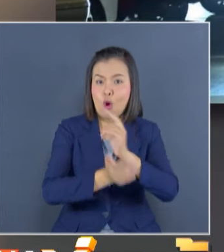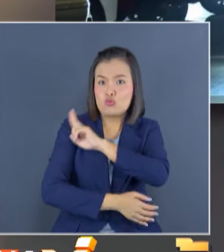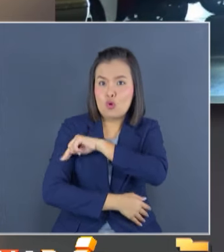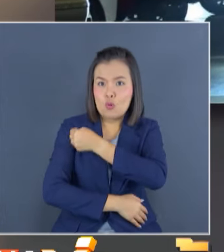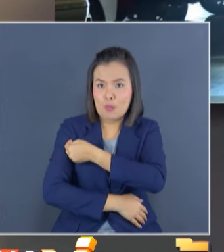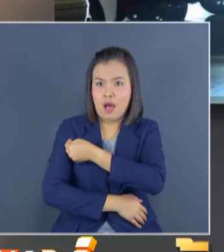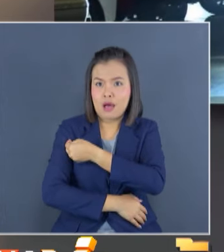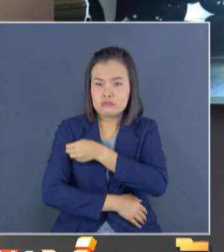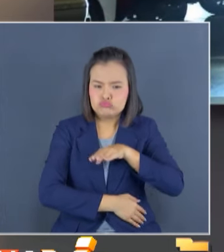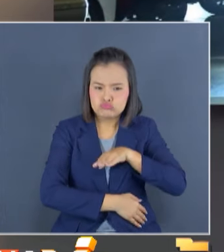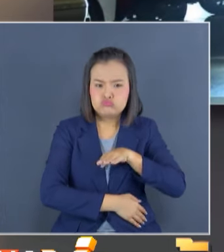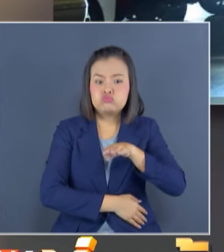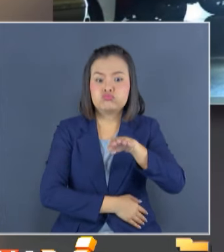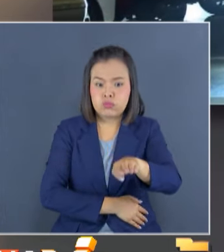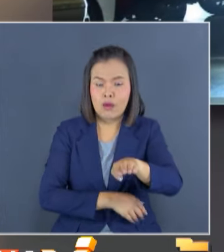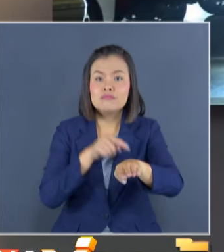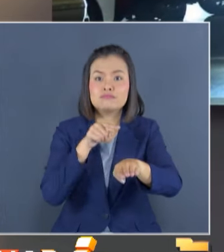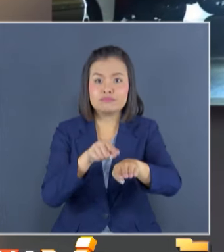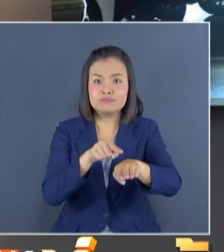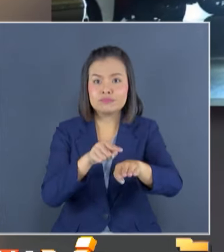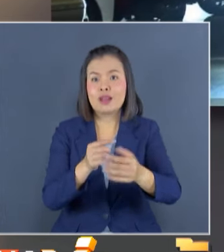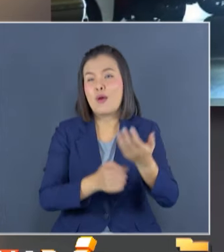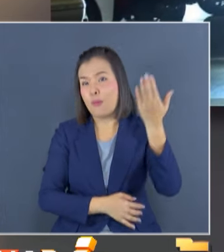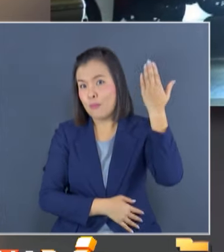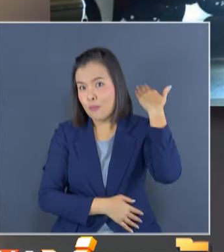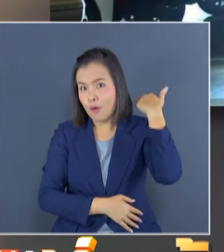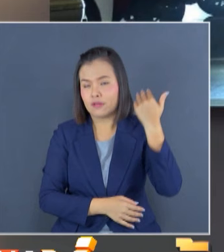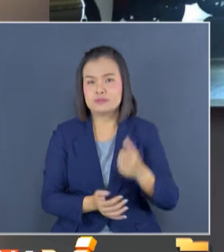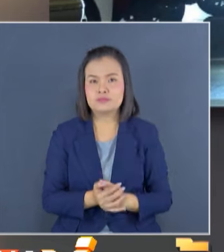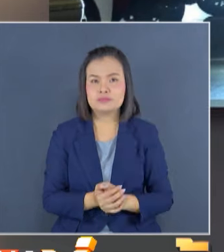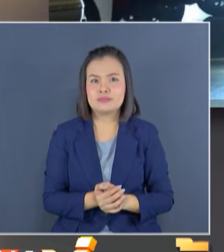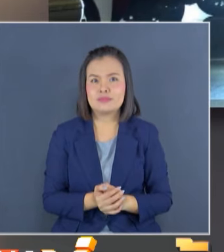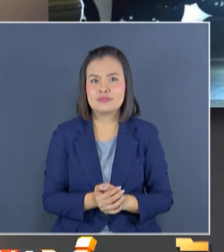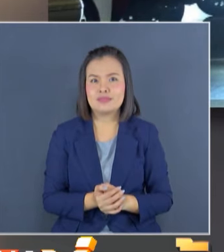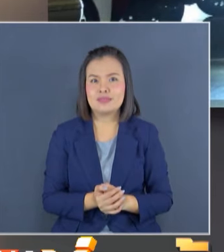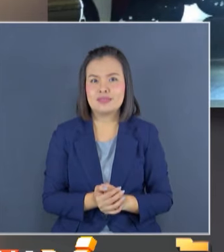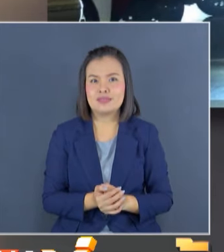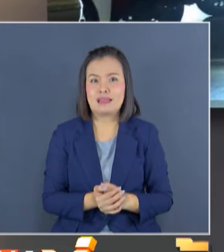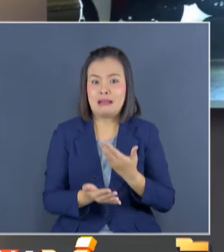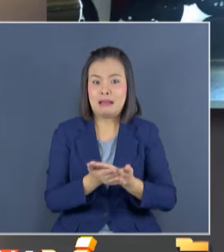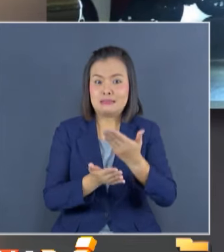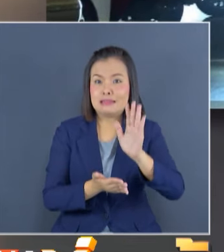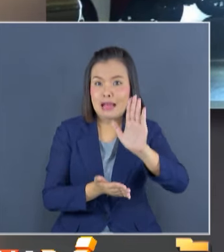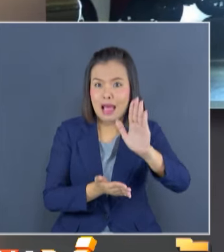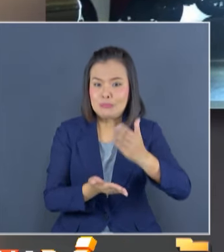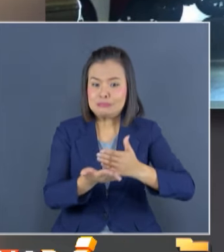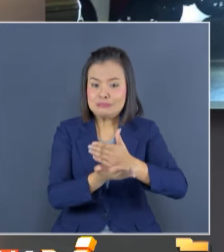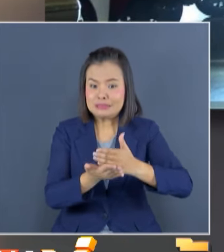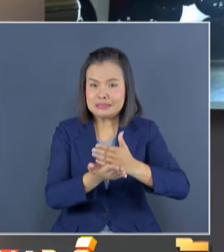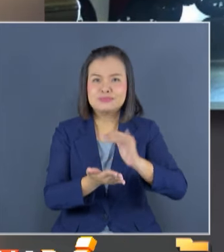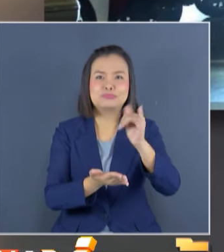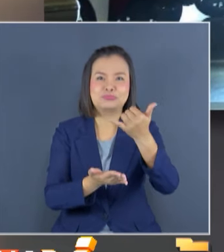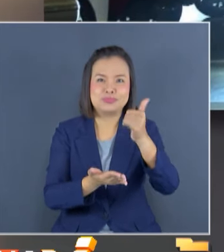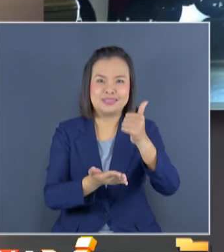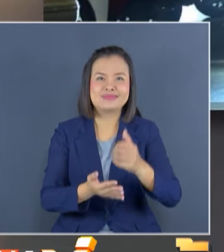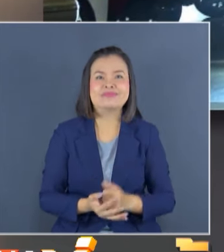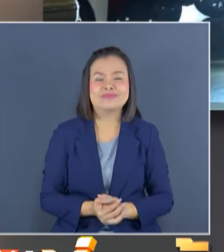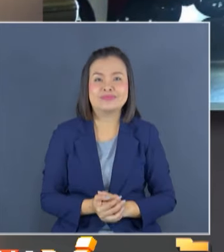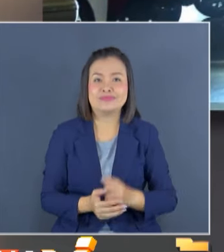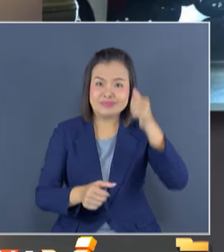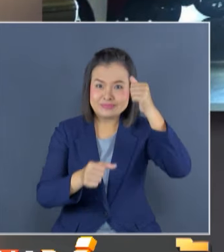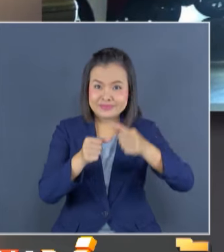ยนะด้วยซ้ำเนี่ยนะตั้งแต่ช่วงหลายสัปดาห์ก่อนเนี่ยนะครับ อาจจะเลขอั้น เป็นไปได้แล้วแต่ละกันนะคุณผู้ชมแต่ทีนี้